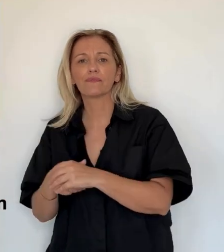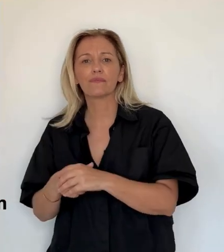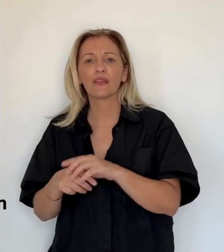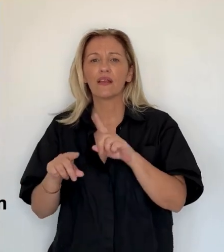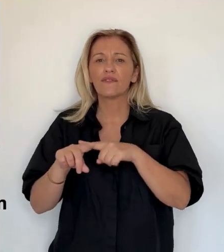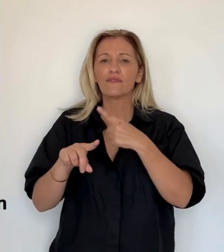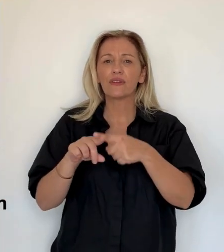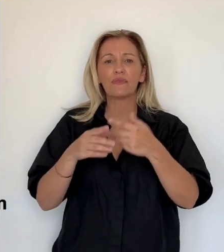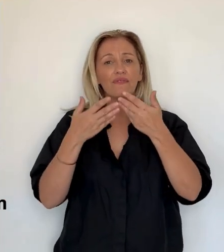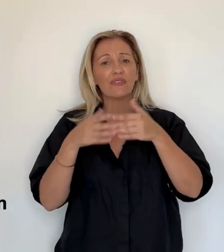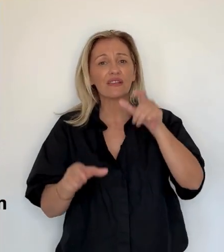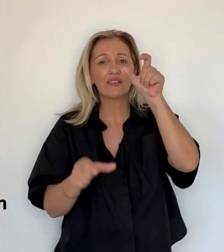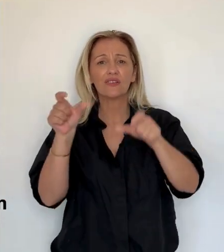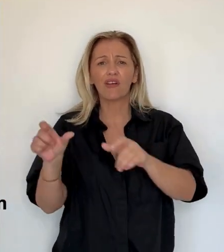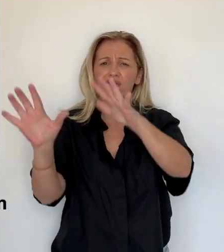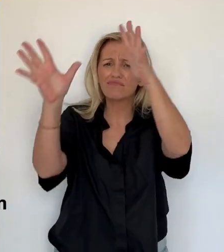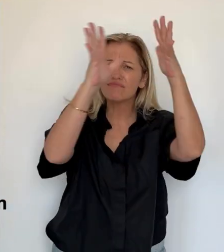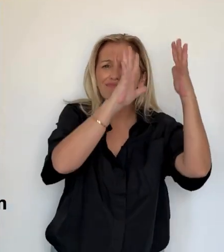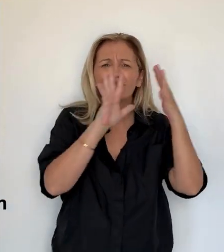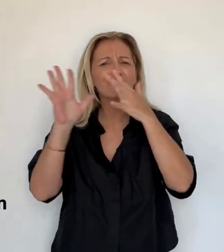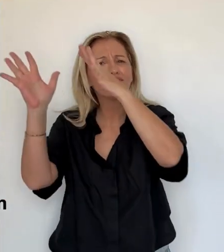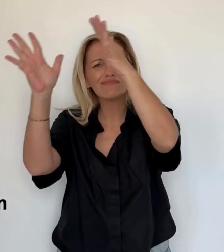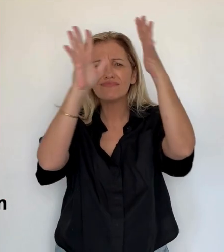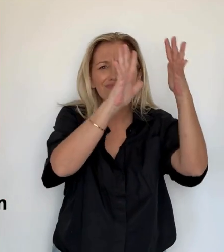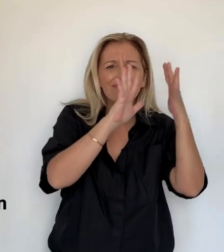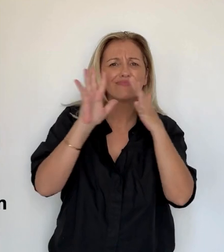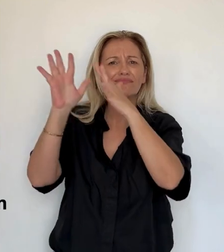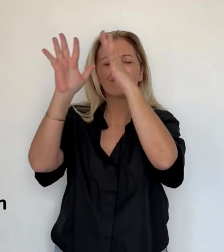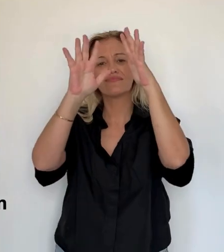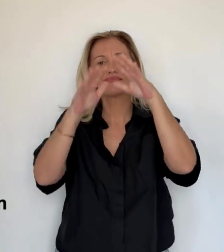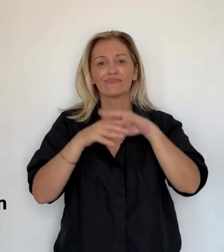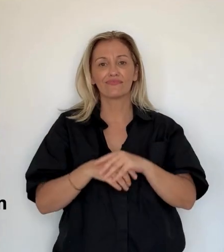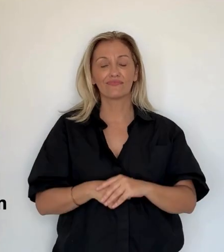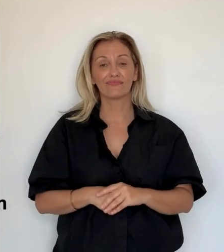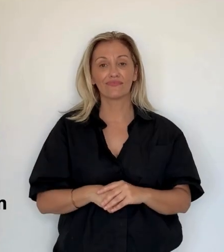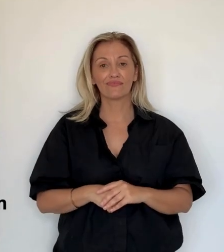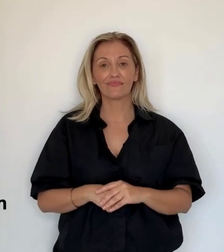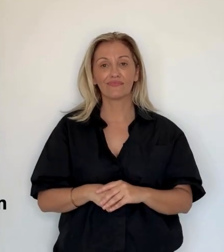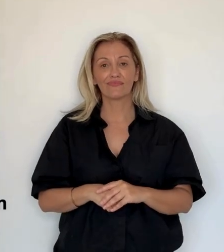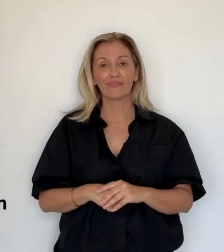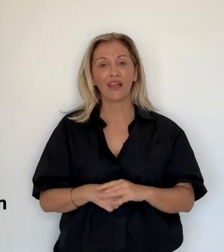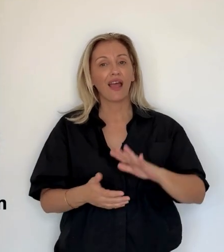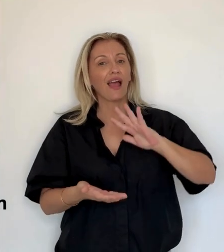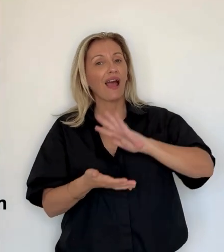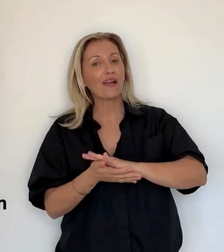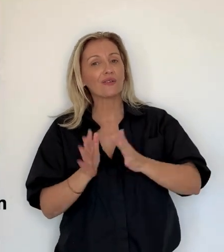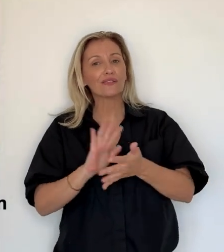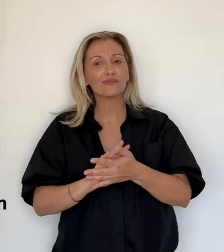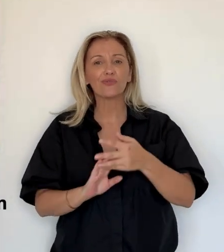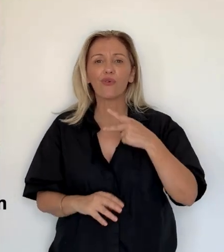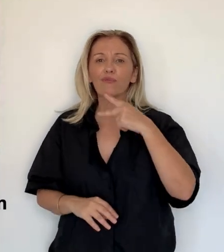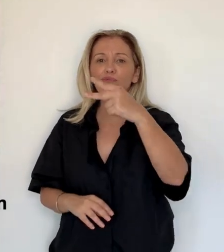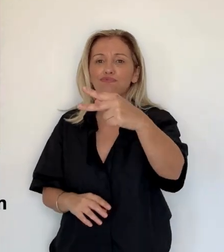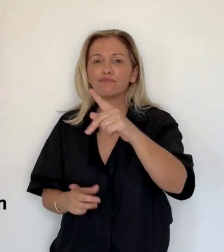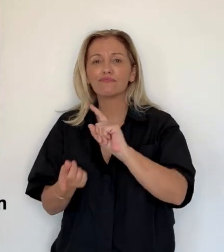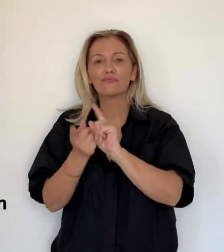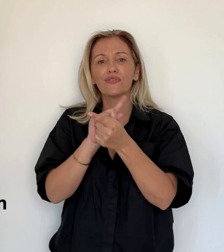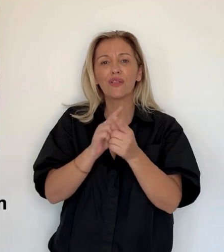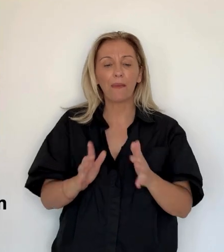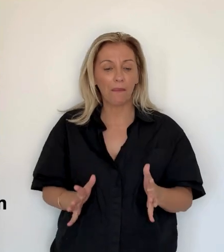mer. Applaudi, le documentaire suscitera l'adhésion chez certains participants. Comment on fait pour